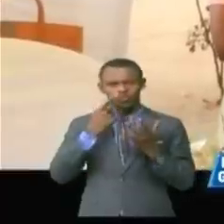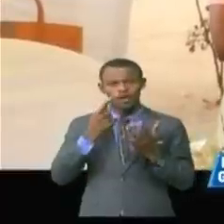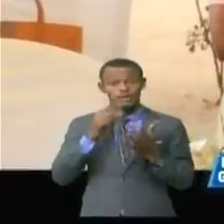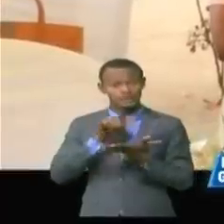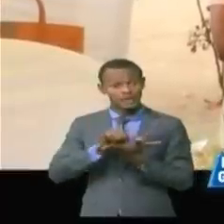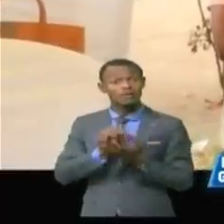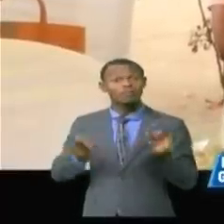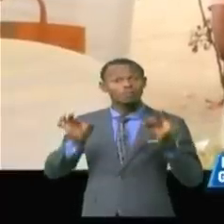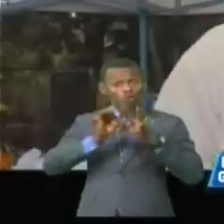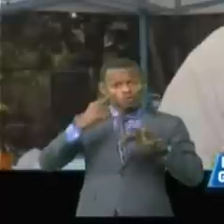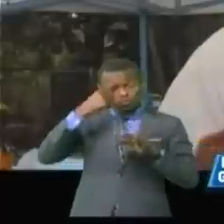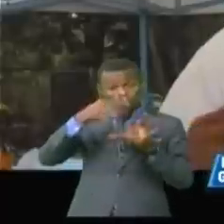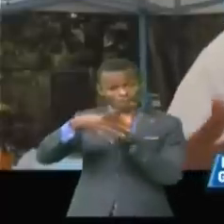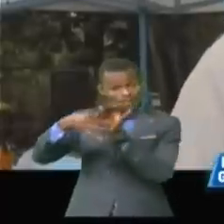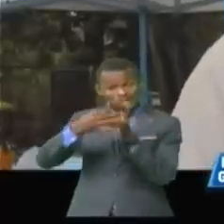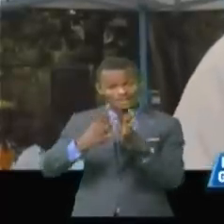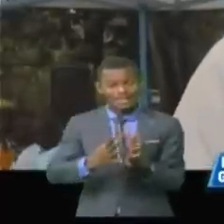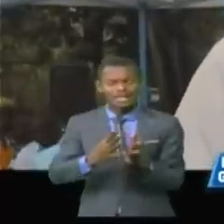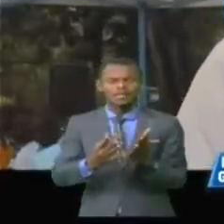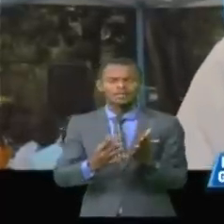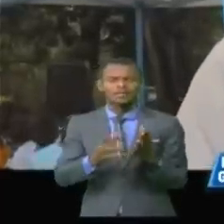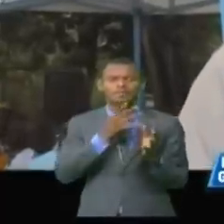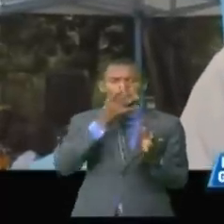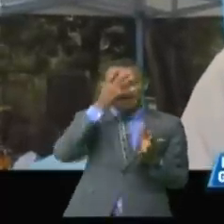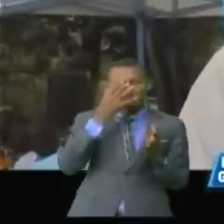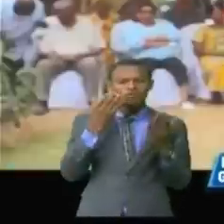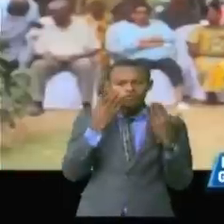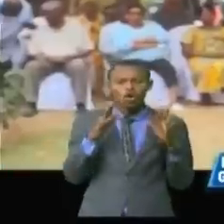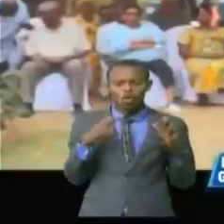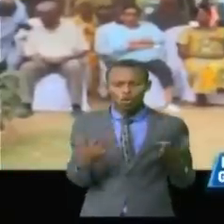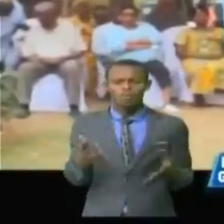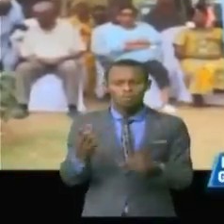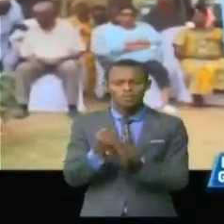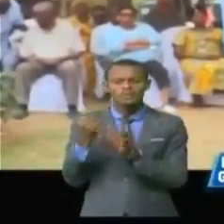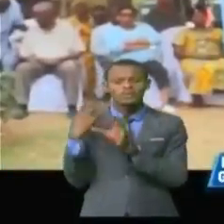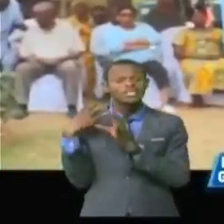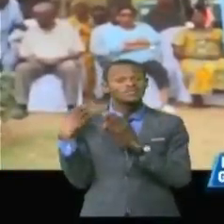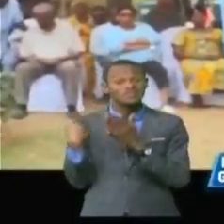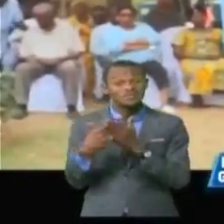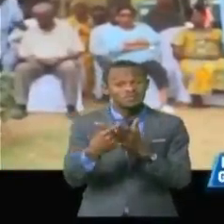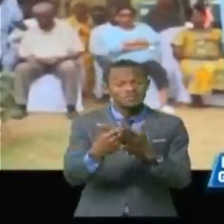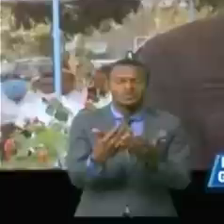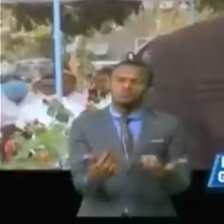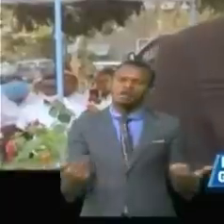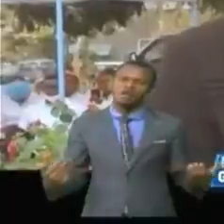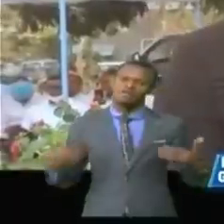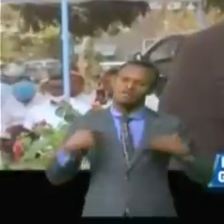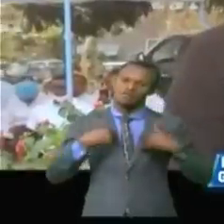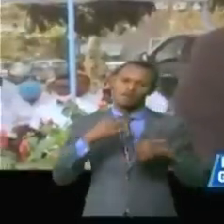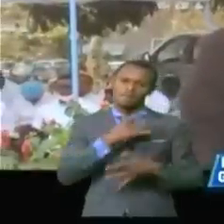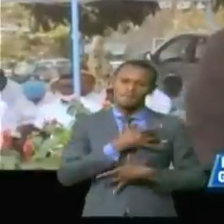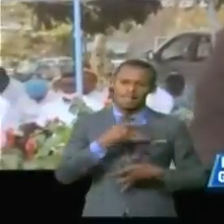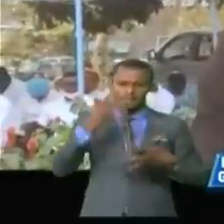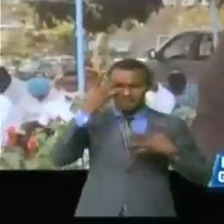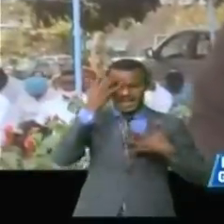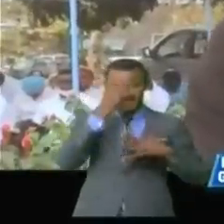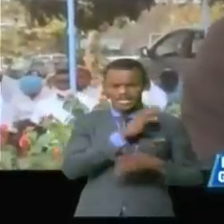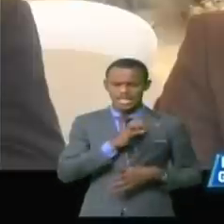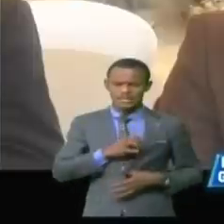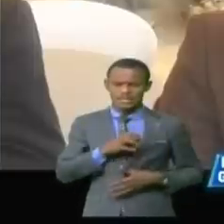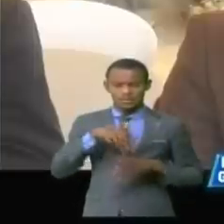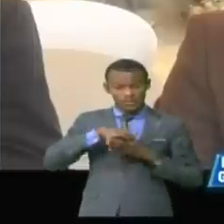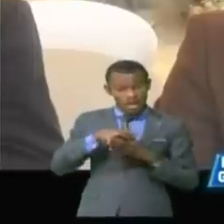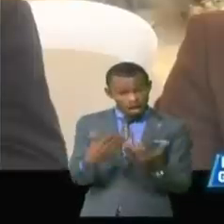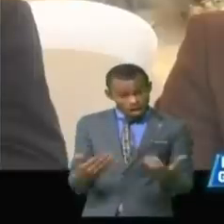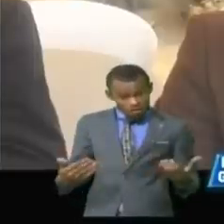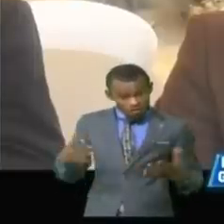partenaires d'apporter leur appui matériel et financier pour permettre une meilleure prise en charge. Parmi les cancers fréquents chez l'enfant, on peut